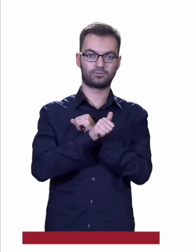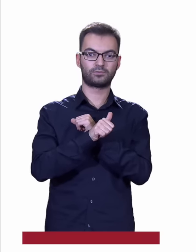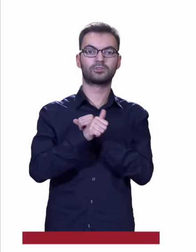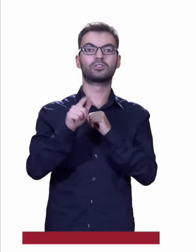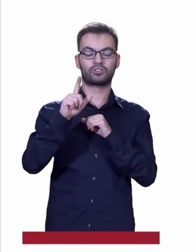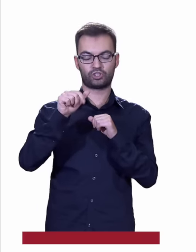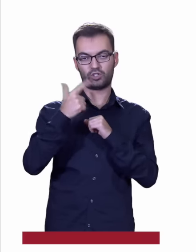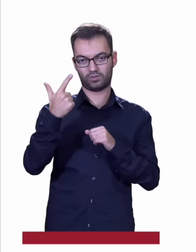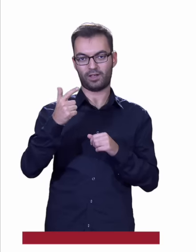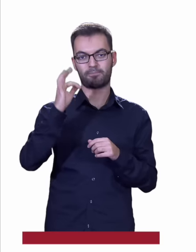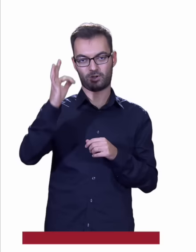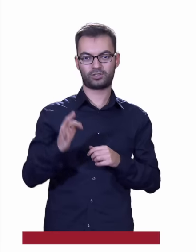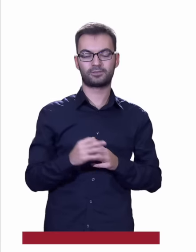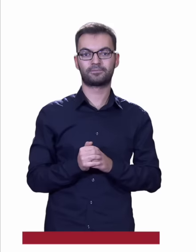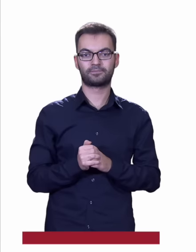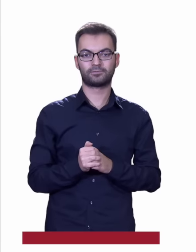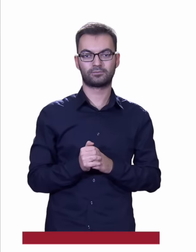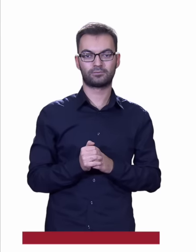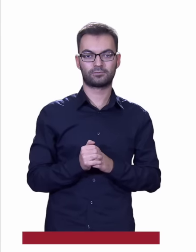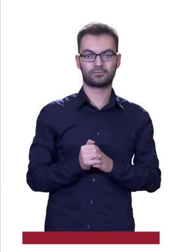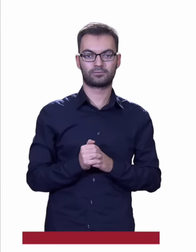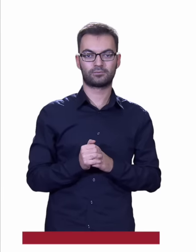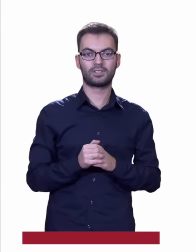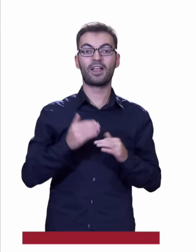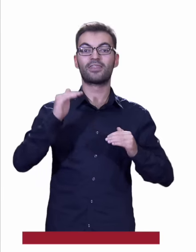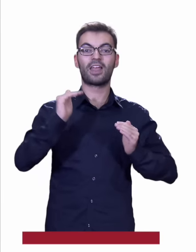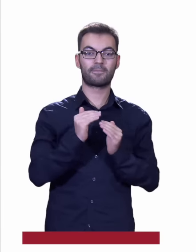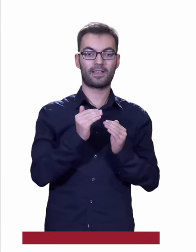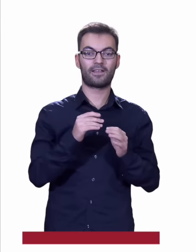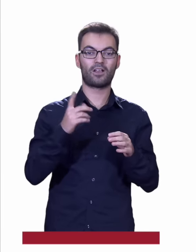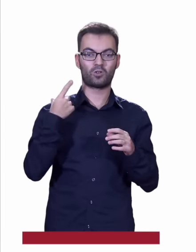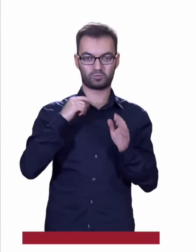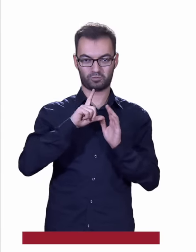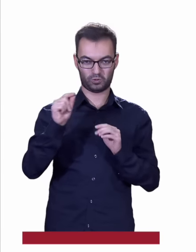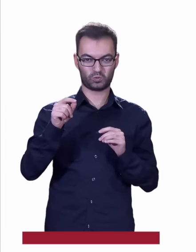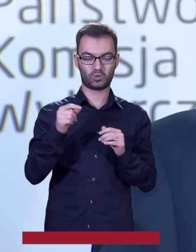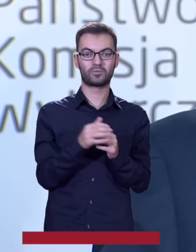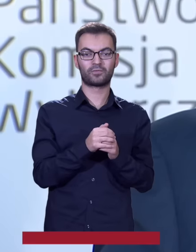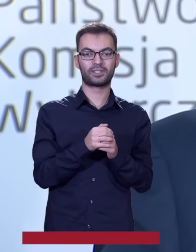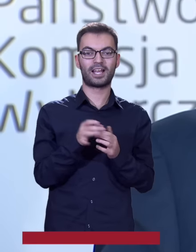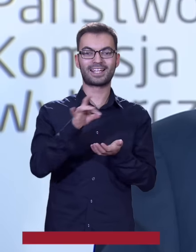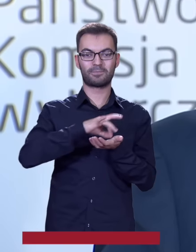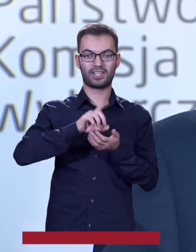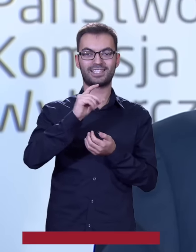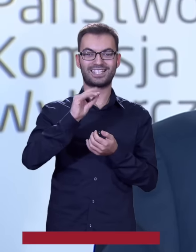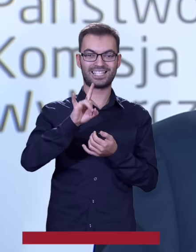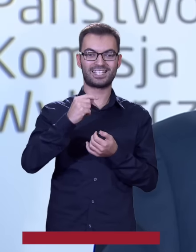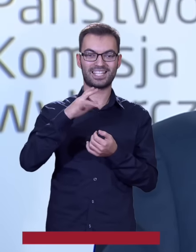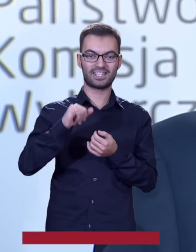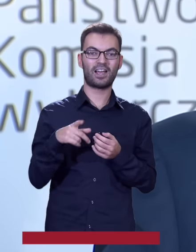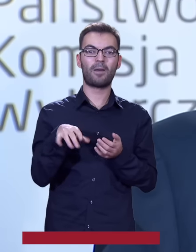43,62%. W stosunku do liczby uprawnionych najmniej wyborców wzięło udział w głosowaniu w gminie Cydynia, powiat